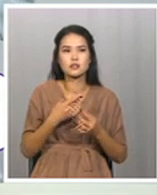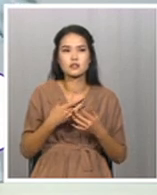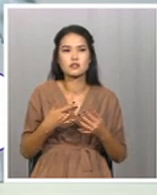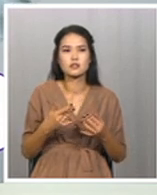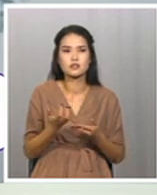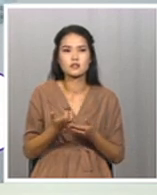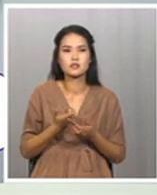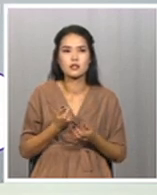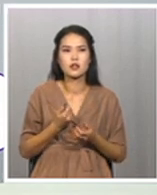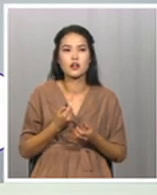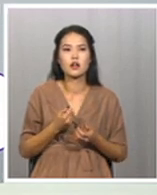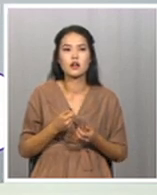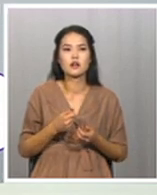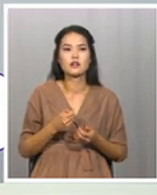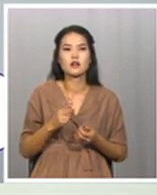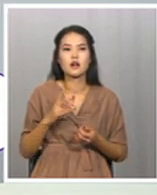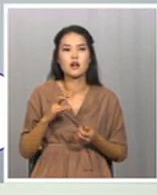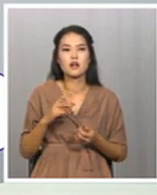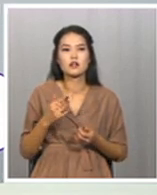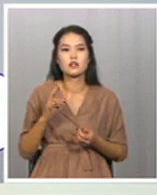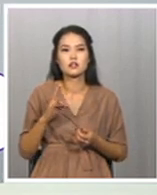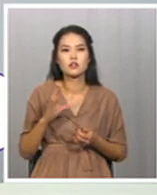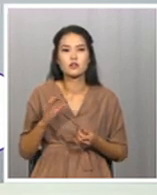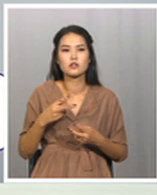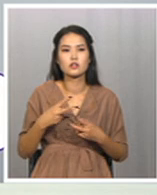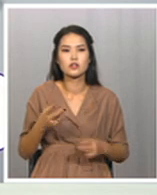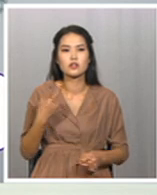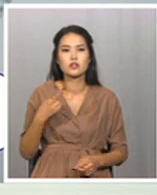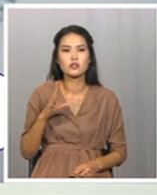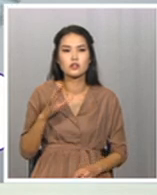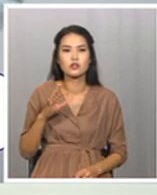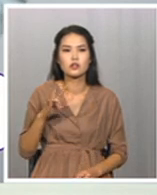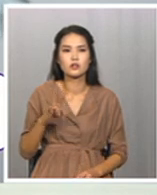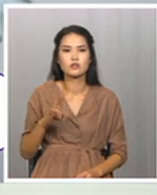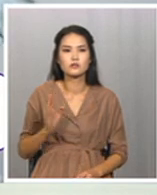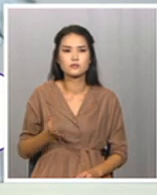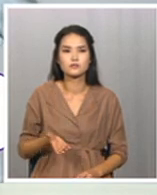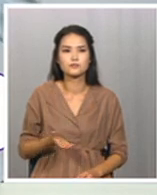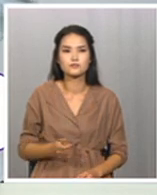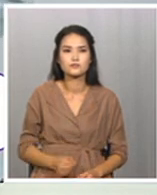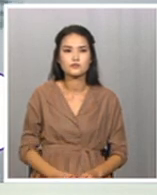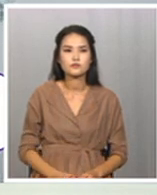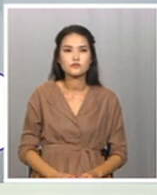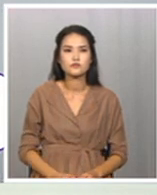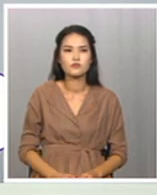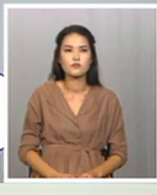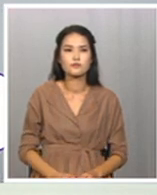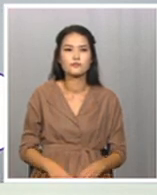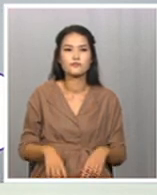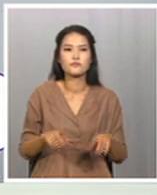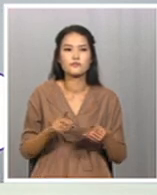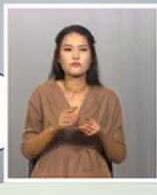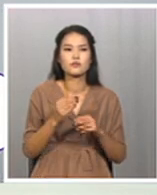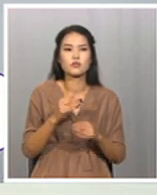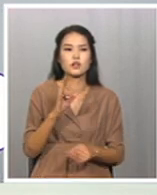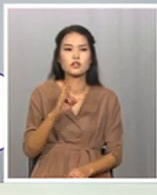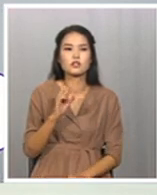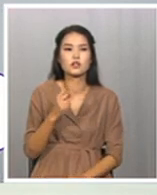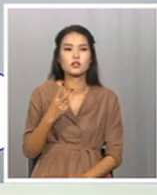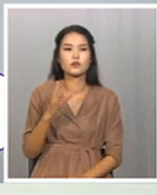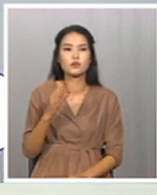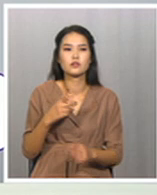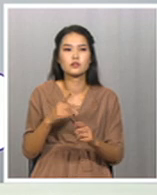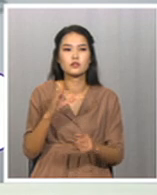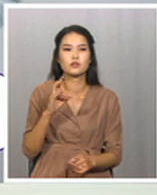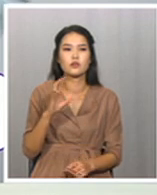натрий гидроксидін, калий оксиді сумен әрекеттесіп калий гидроксидін түзеді. Сонымен қатар, натрий оксиді және